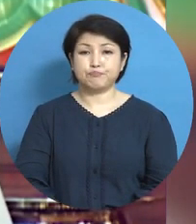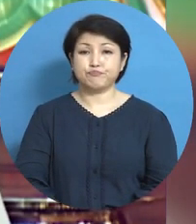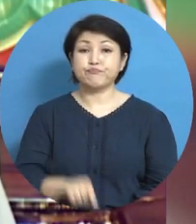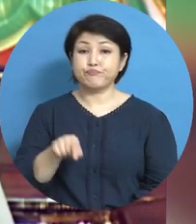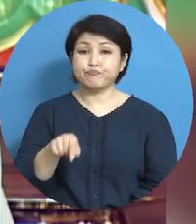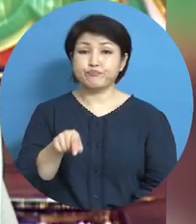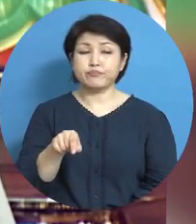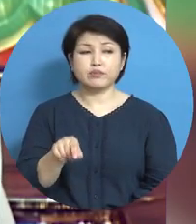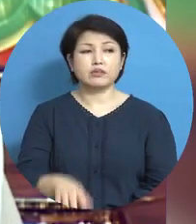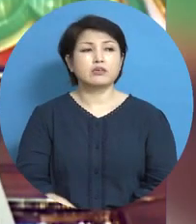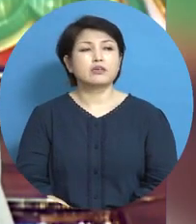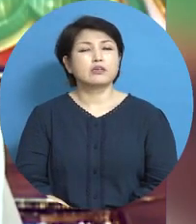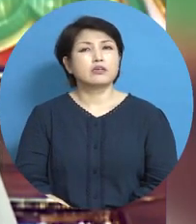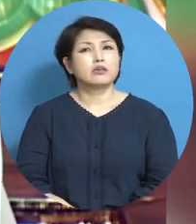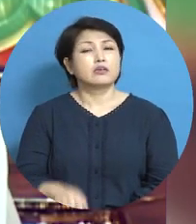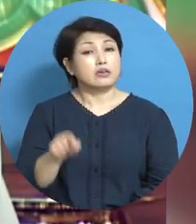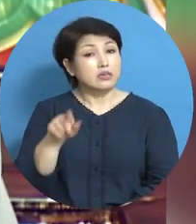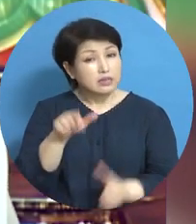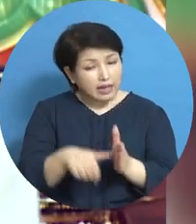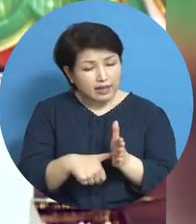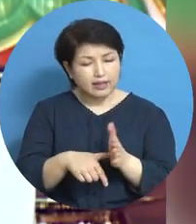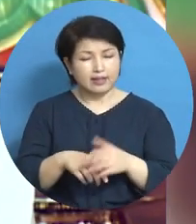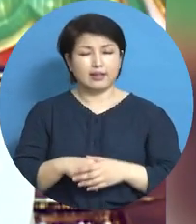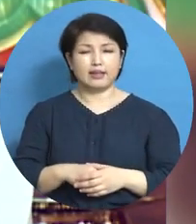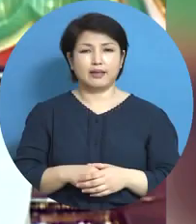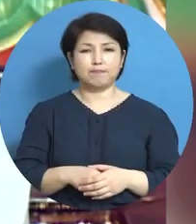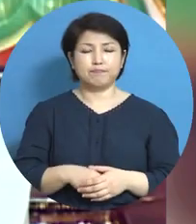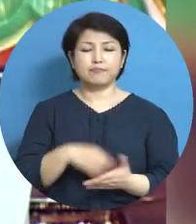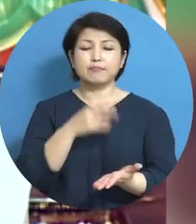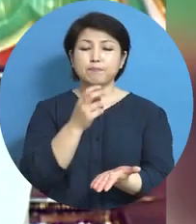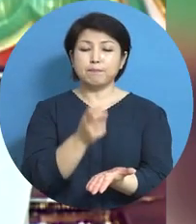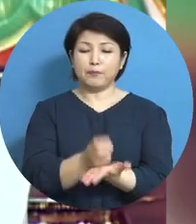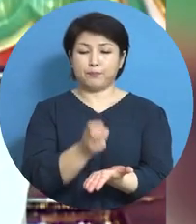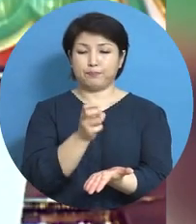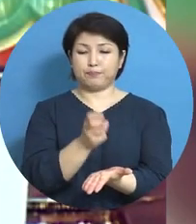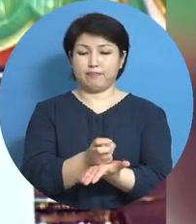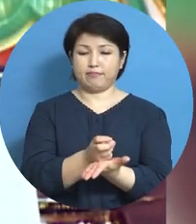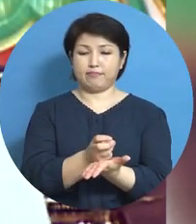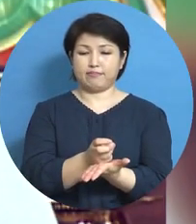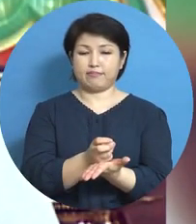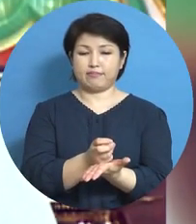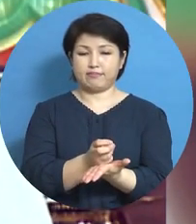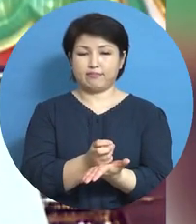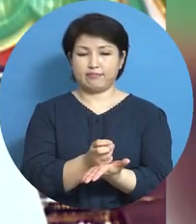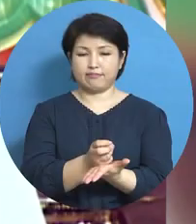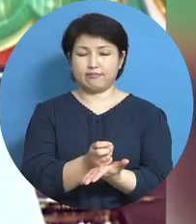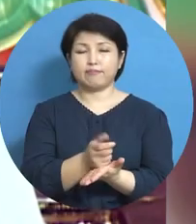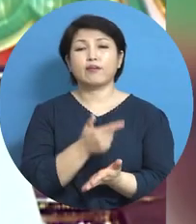이것이 당시에 그 법을 경험한